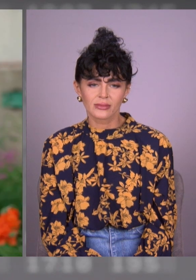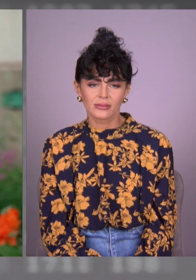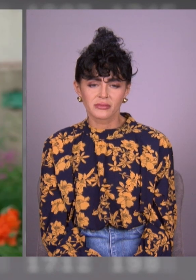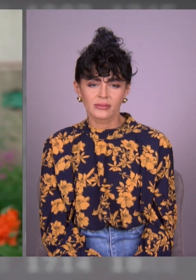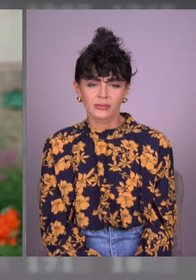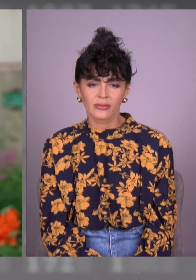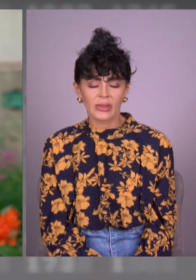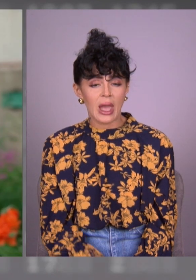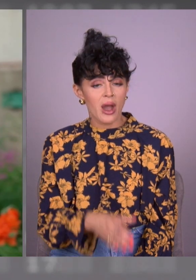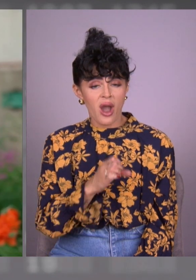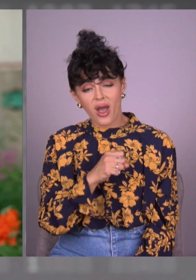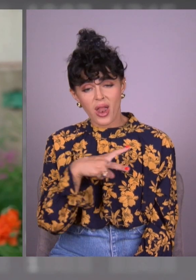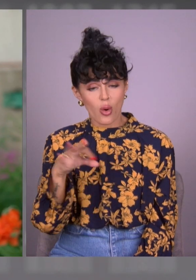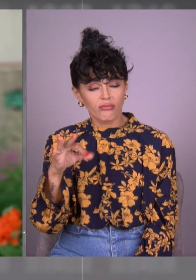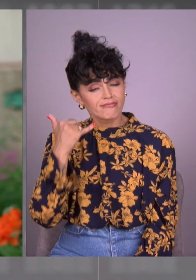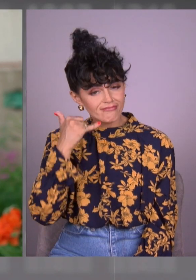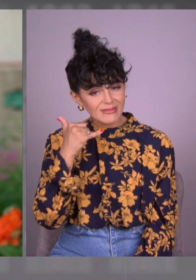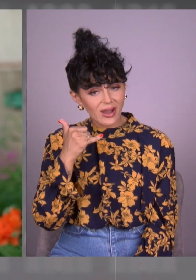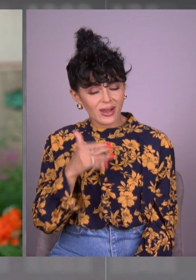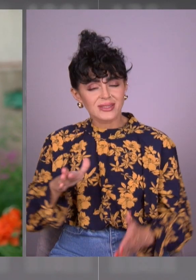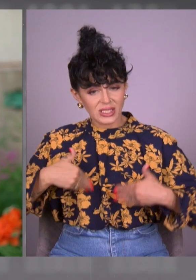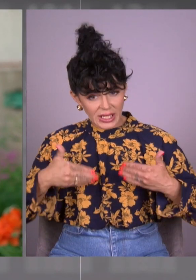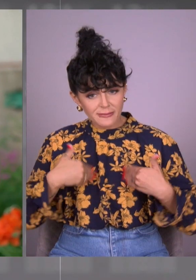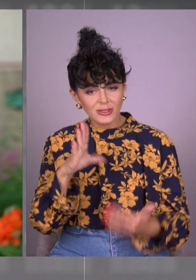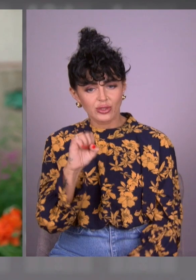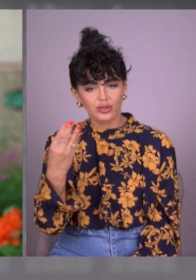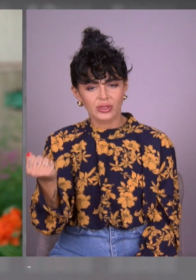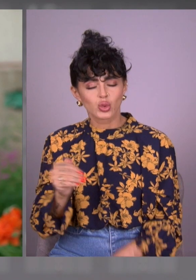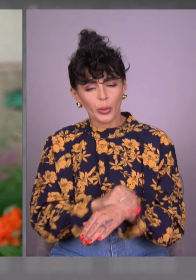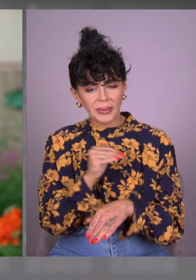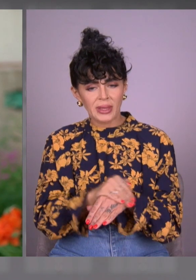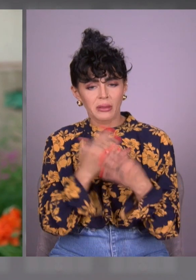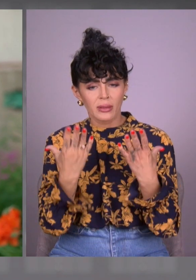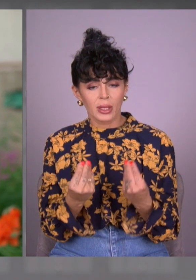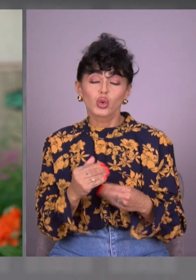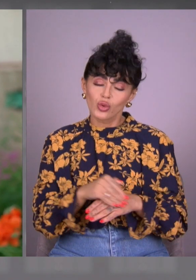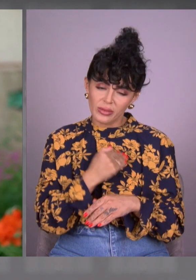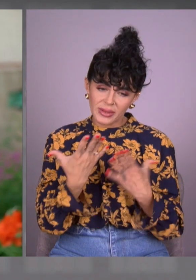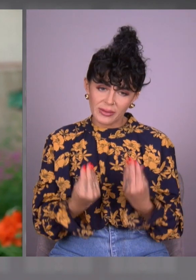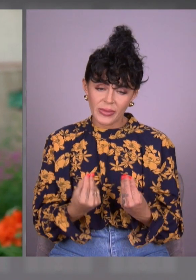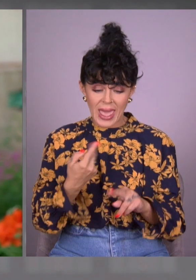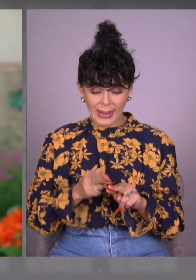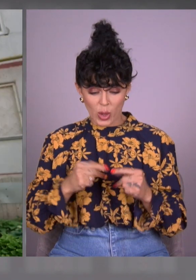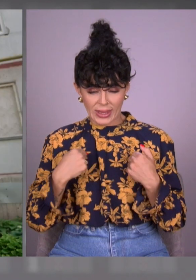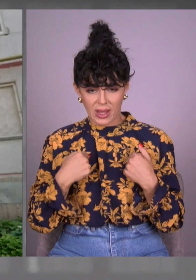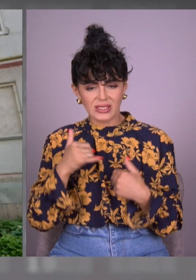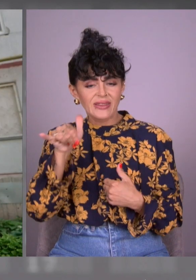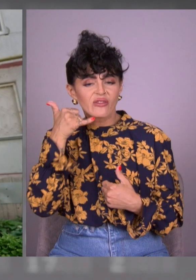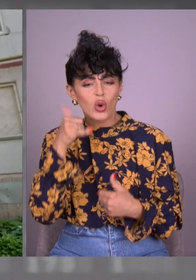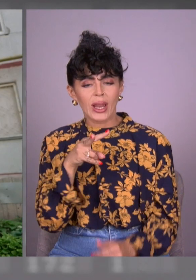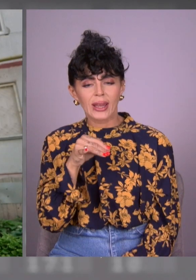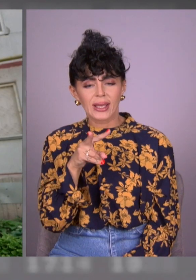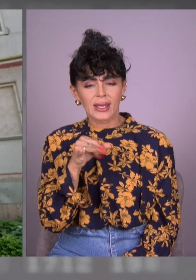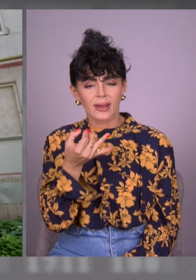Алло. Алло, Олександре. Доброго дня. Доброго дня. Це вас турбує Лілія Ребрик з